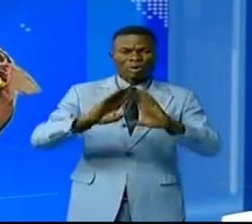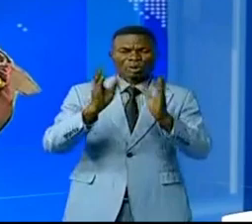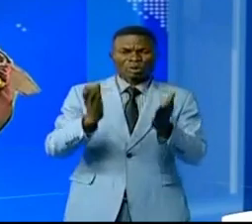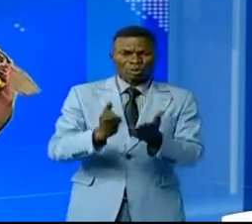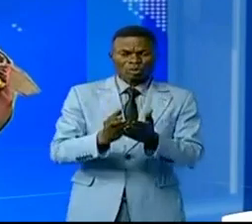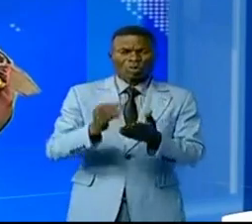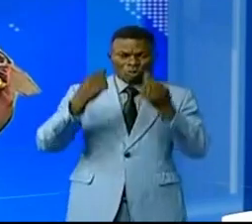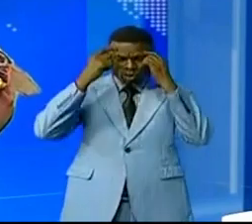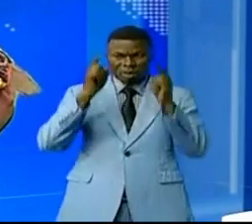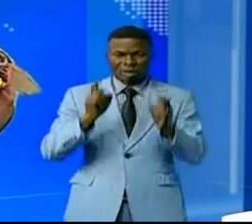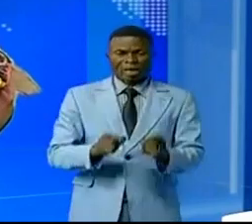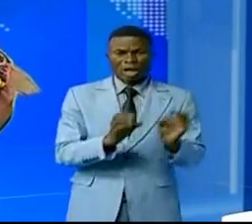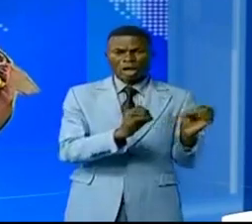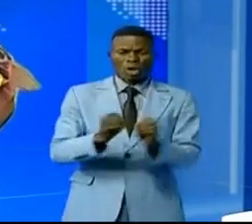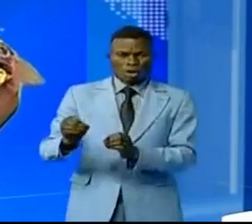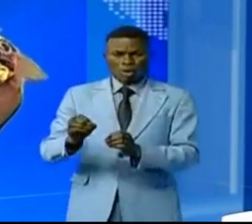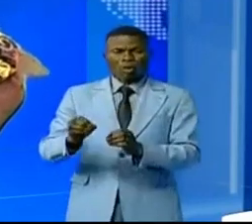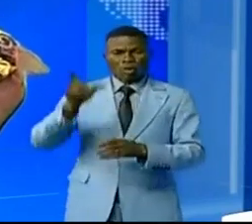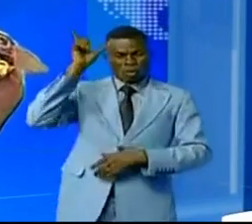les décisions